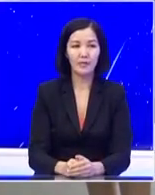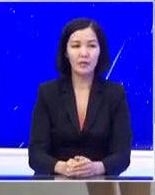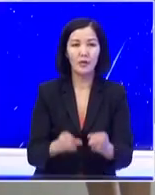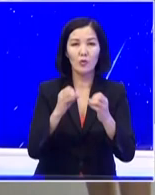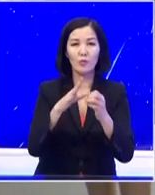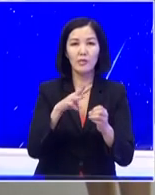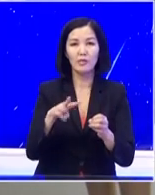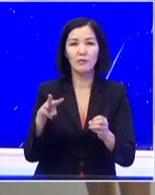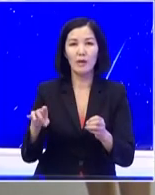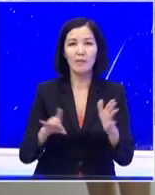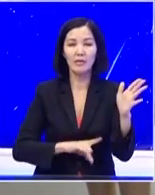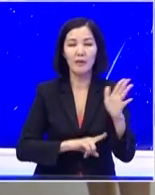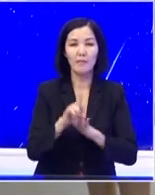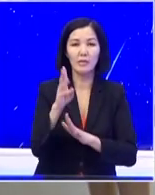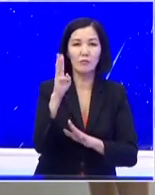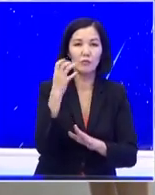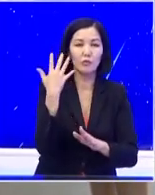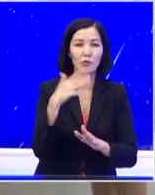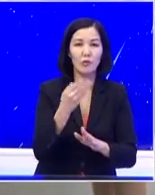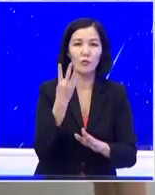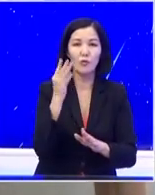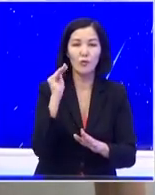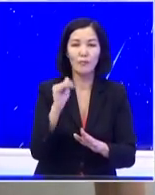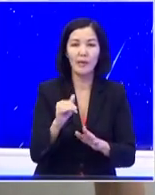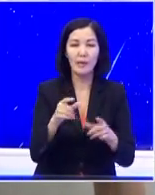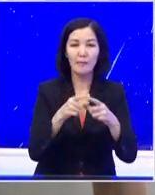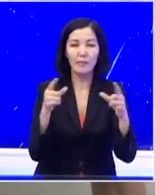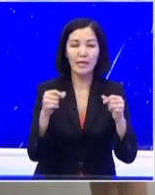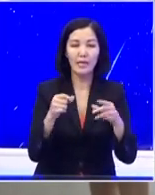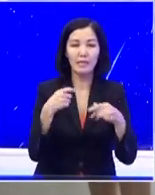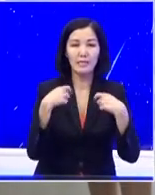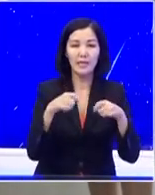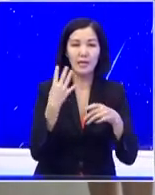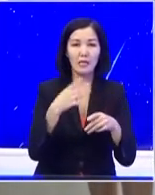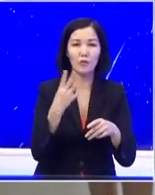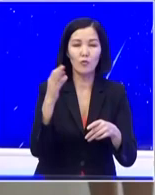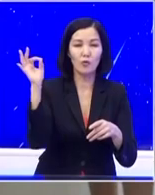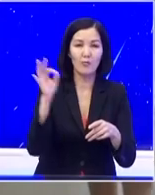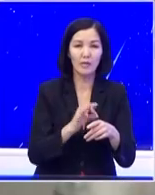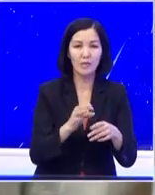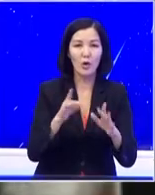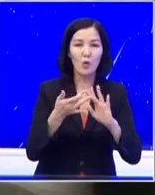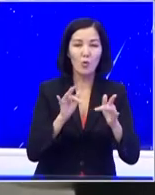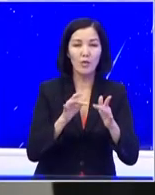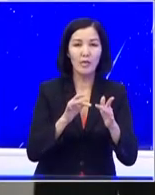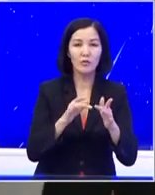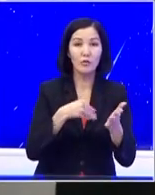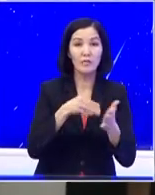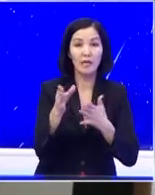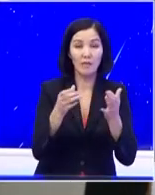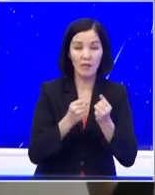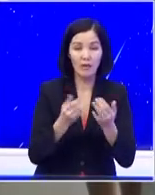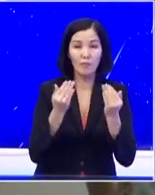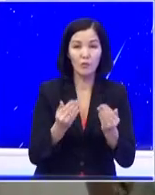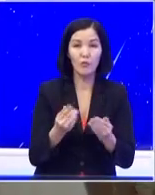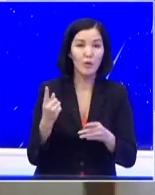15 мамырдан бастап елімізде 354 мың билет сатылған екен. Оның 54% жолаушылар онлайн түрде сатып алған.